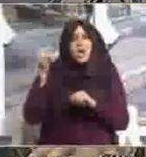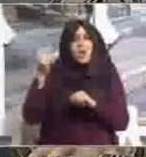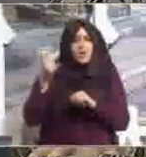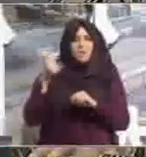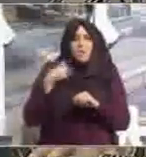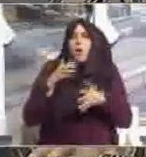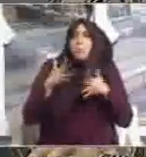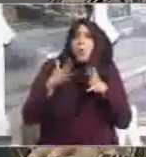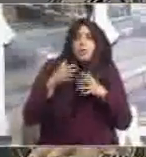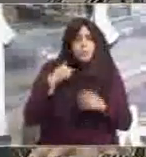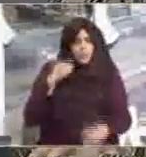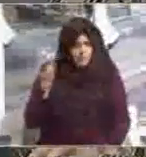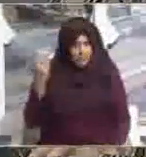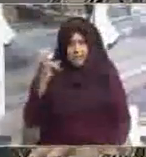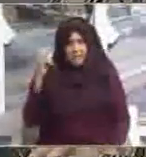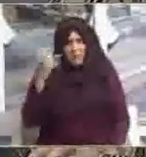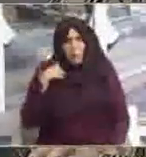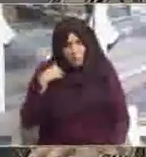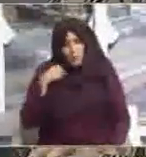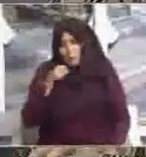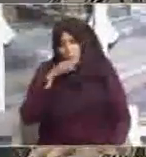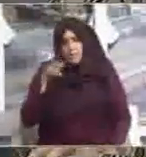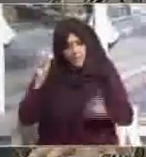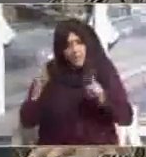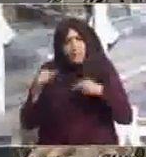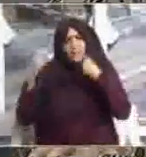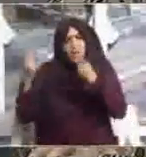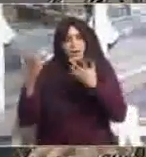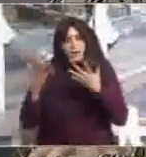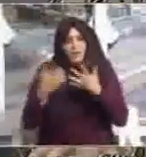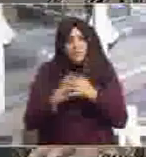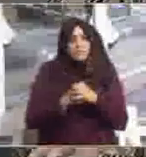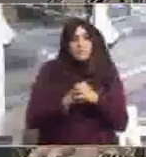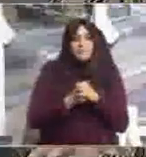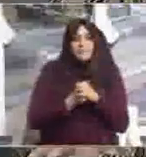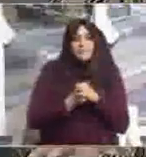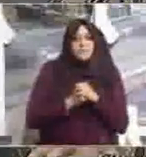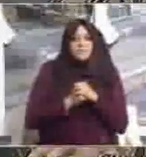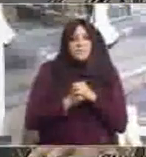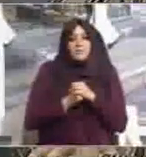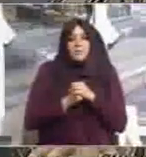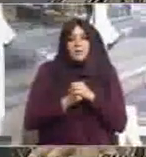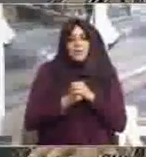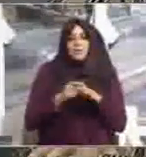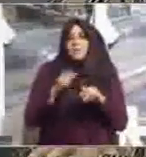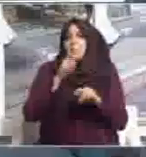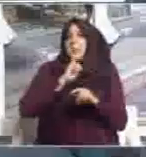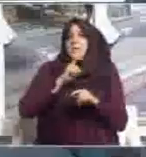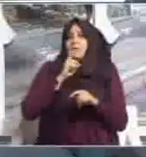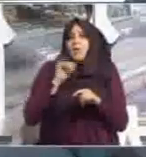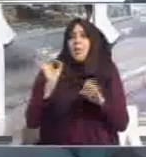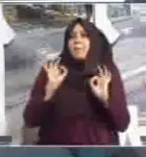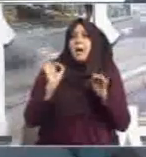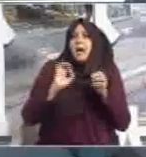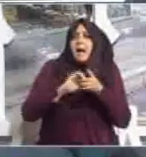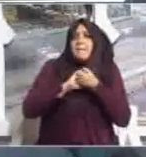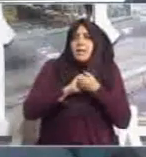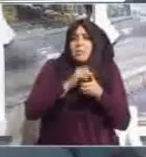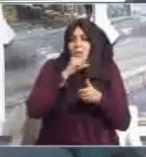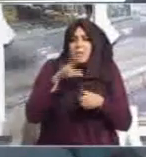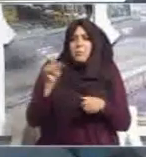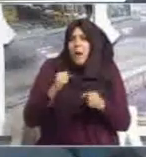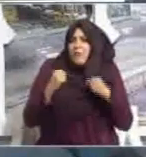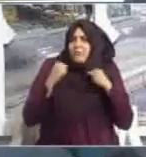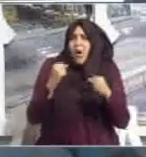بما قال أنا أبو جهل، وشكون أبو جهل هذا؟ رغم اللي كان النبي صلى الله عليه وسلم مستضعف. مستضعف ضعيف. ما زال ما عنده لا صاحب لا